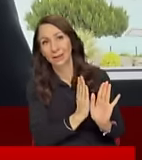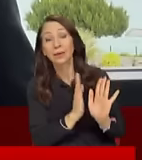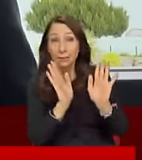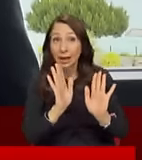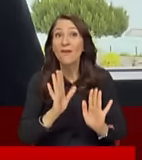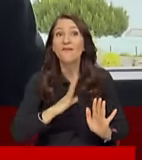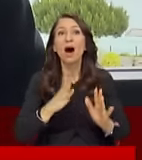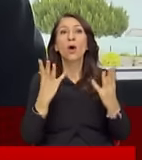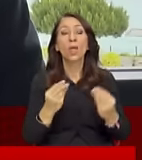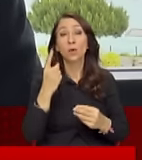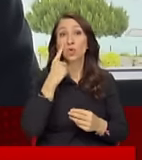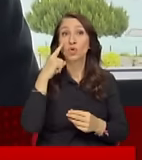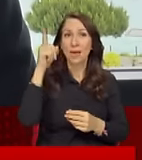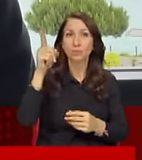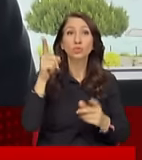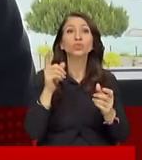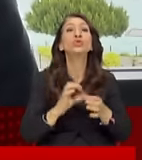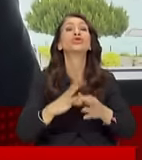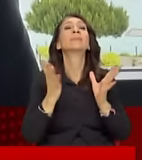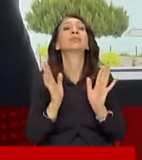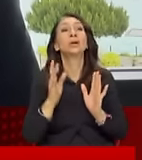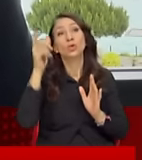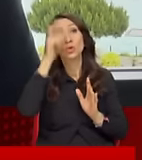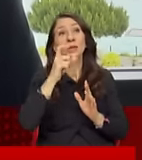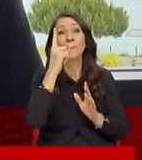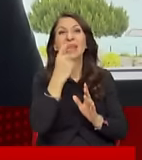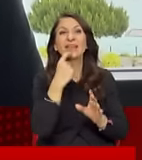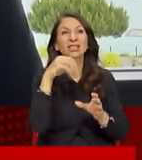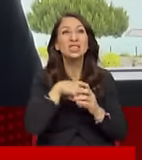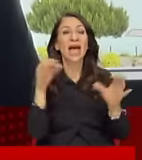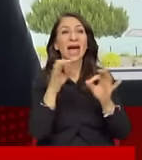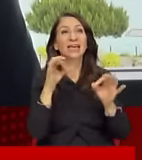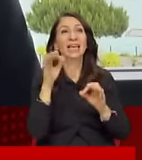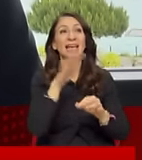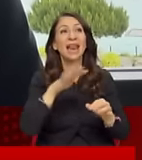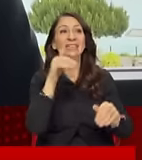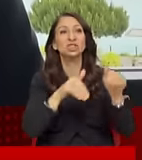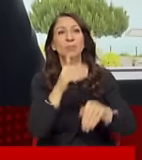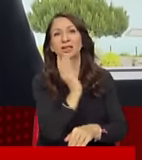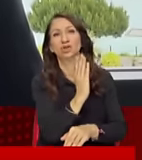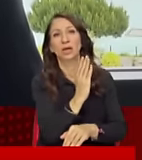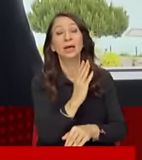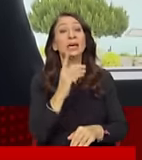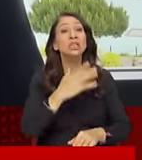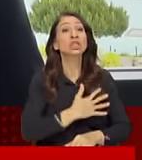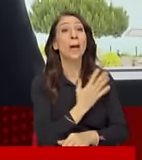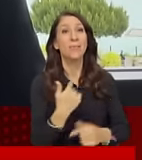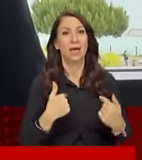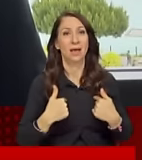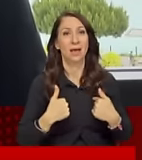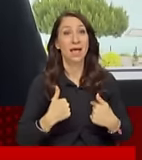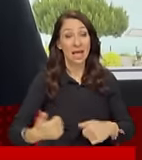ve mevcut hükümet bunun altından kalkamayacak. Türkiye bir yıl içerisinde erken genel seçime gidecek ve Cumhuriyet Halk